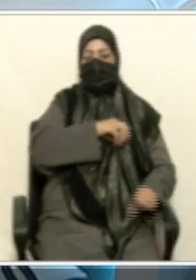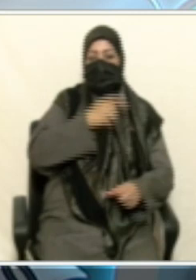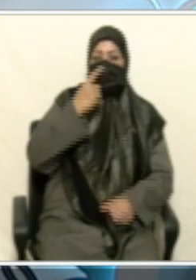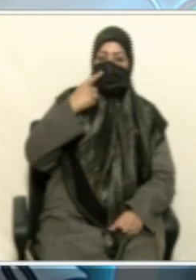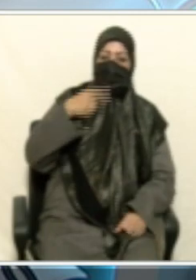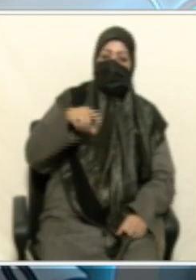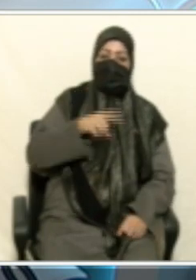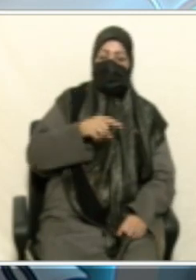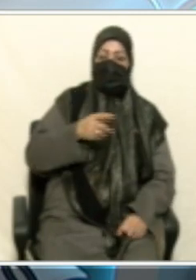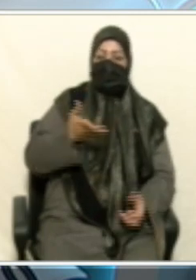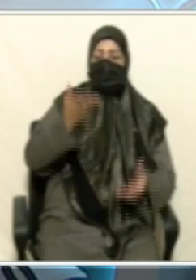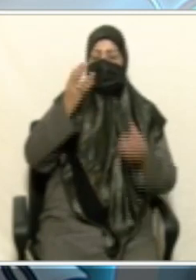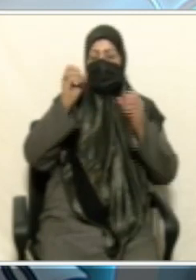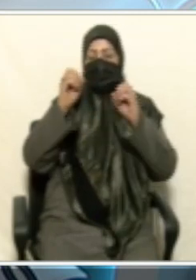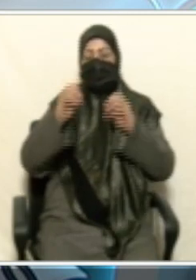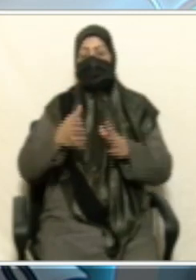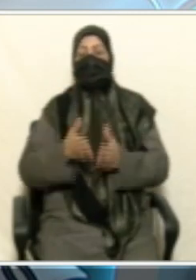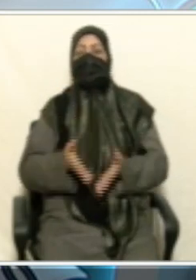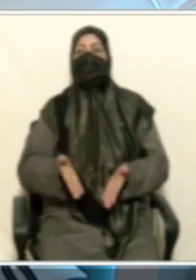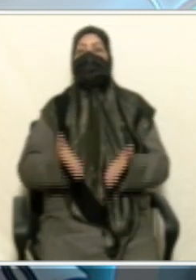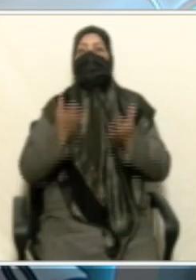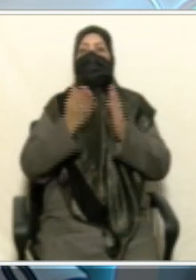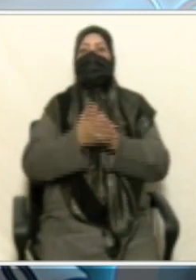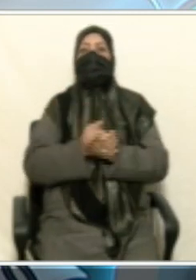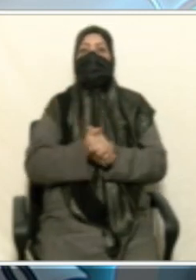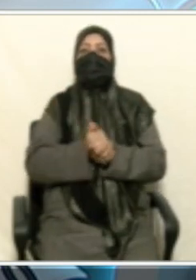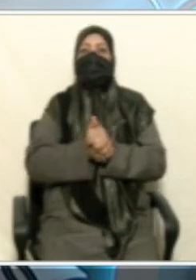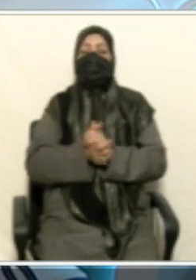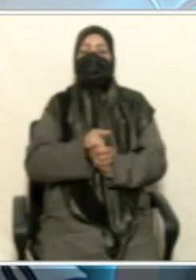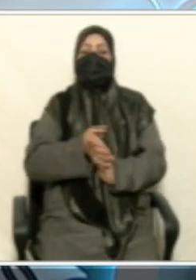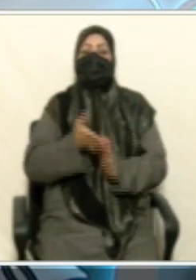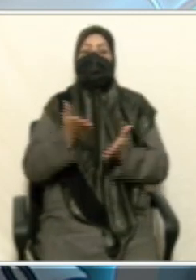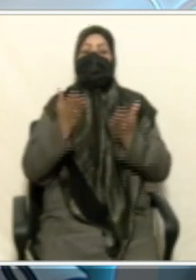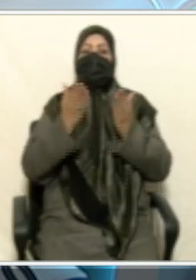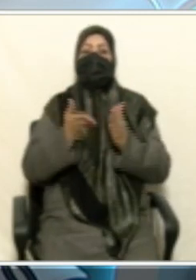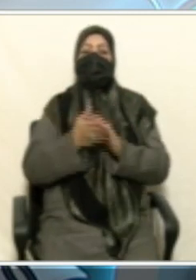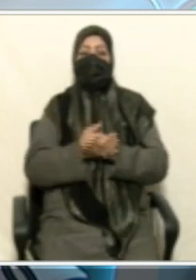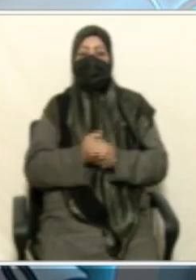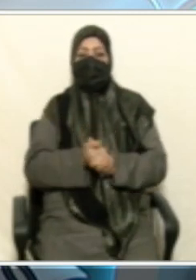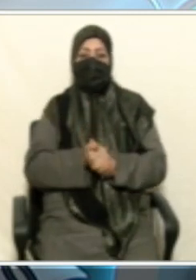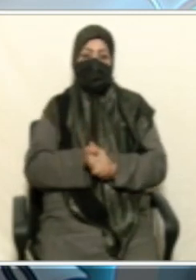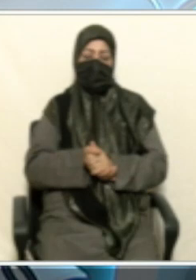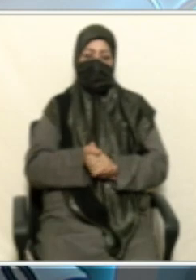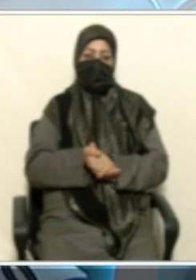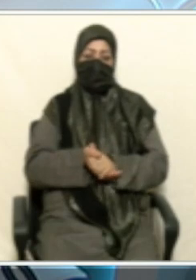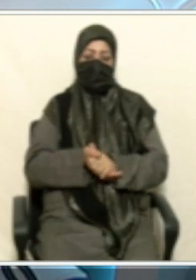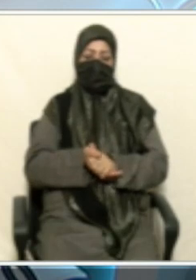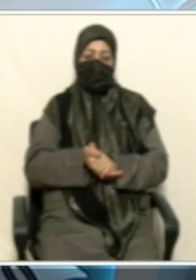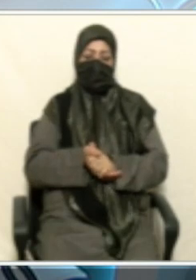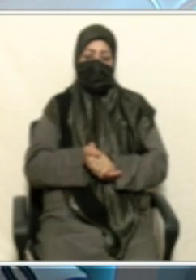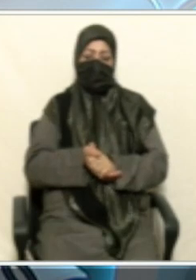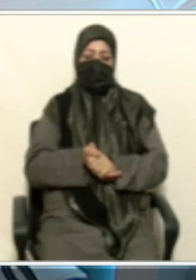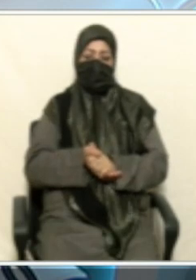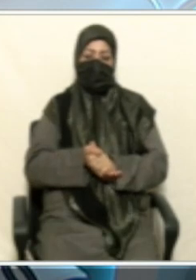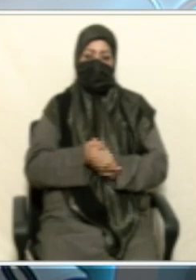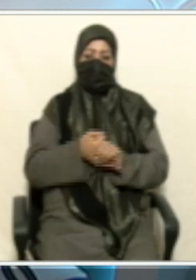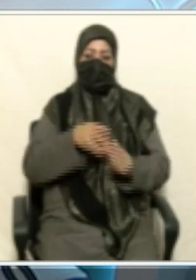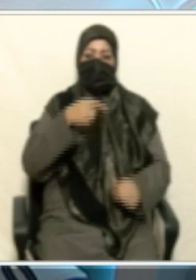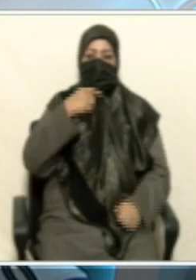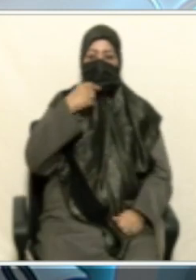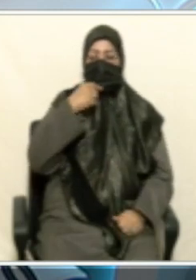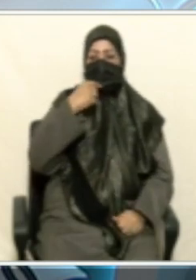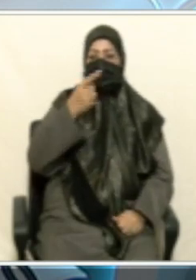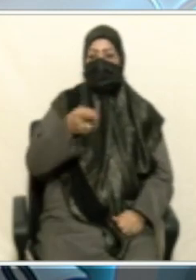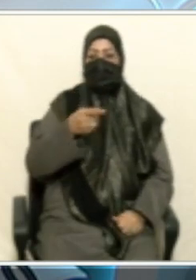اهلنا في غزة. امين امين يا رب العالمين. امين. والله انا في صلاة العصر لحقت